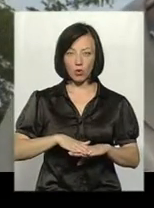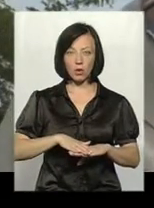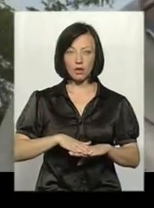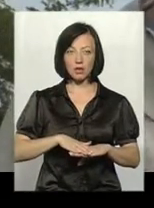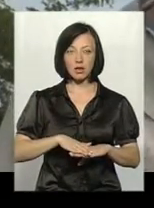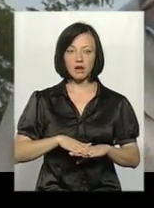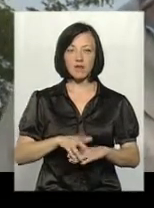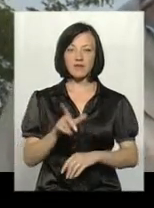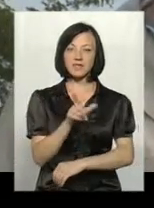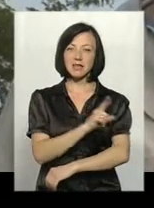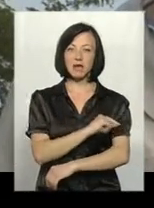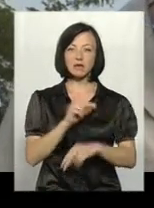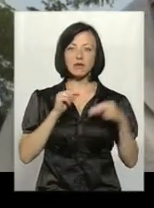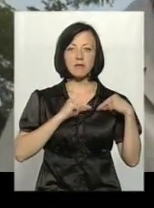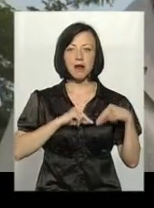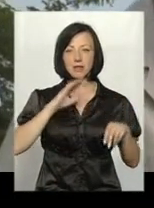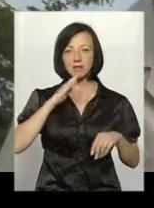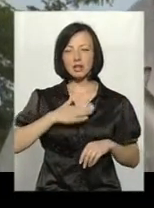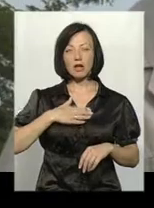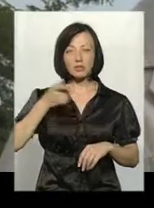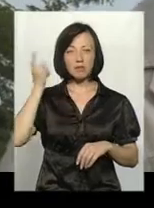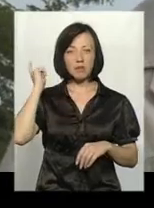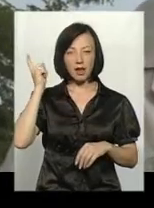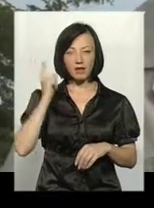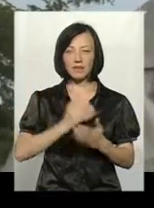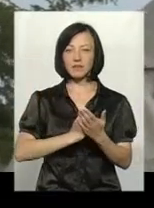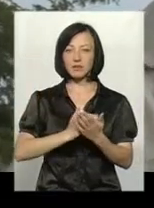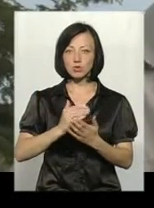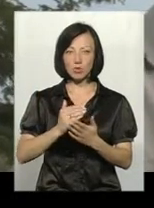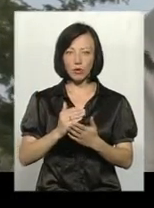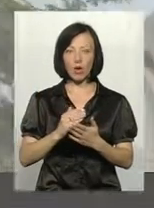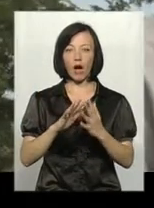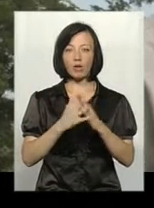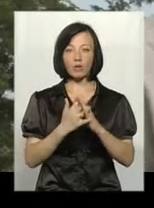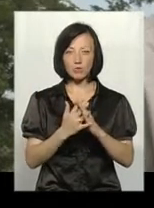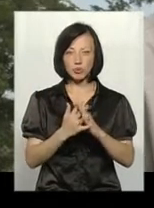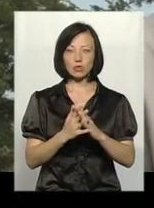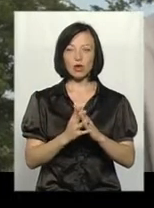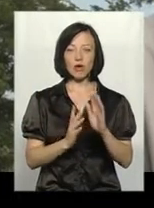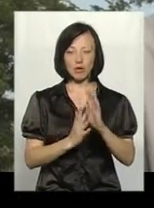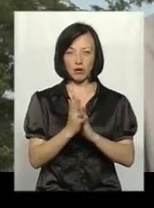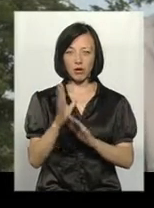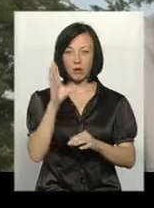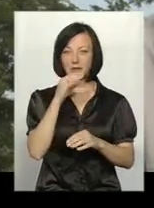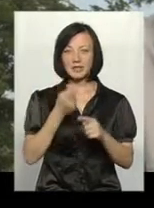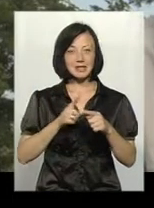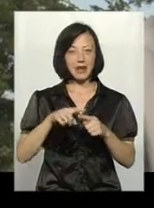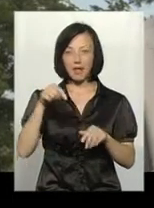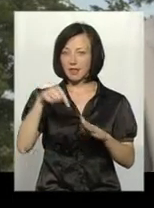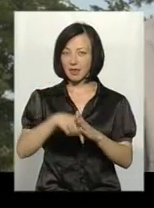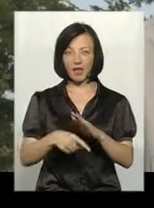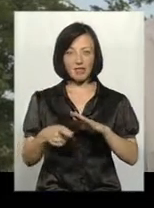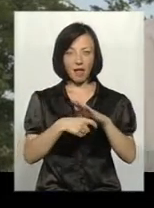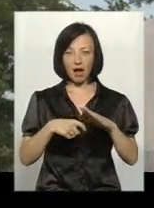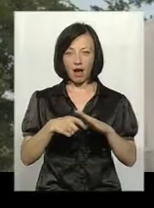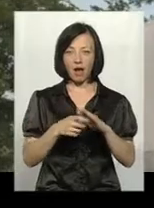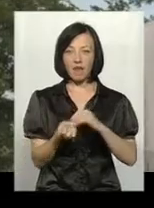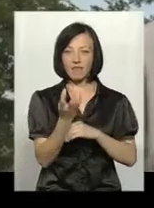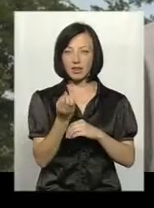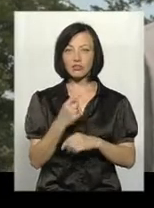важкої виснажливої праці наших предків і високої їхньої агрономічної культури. Це не поклади нафти. Вона буде родити